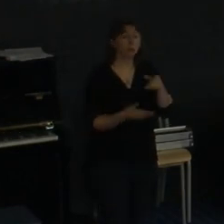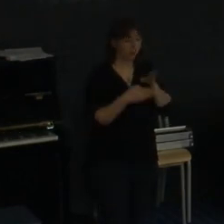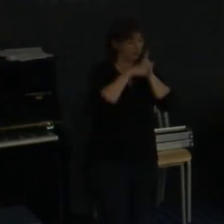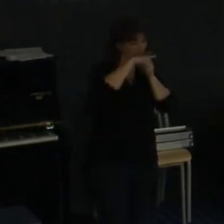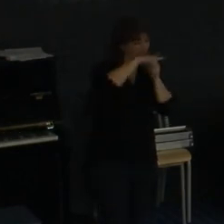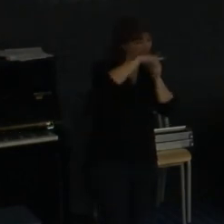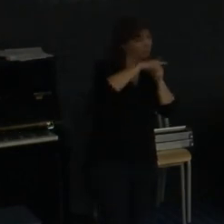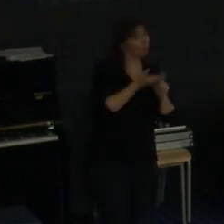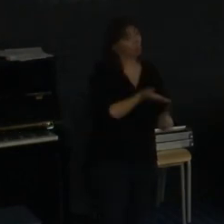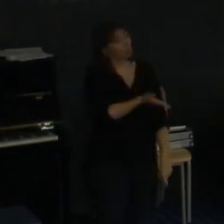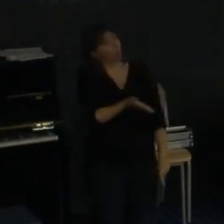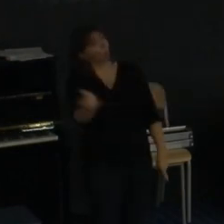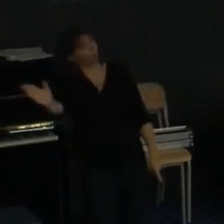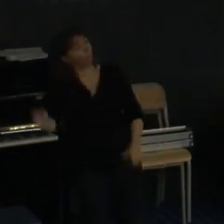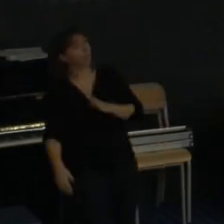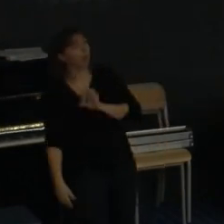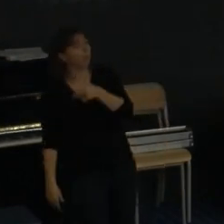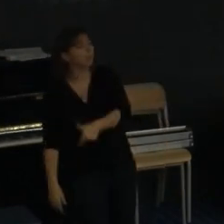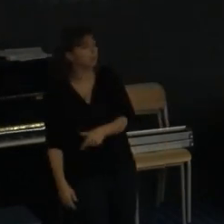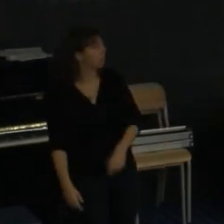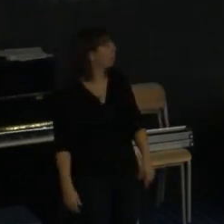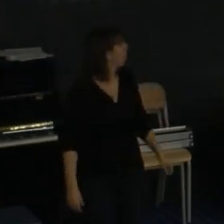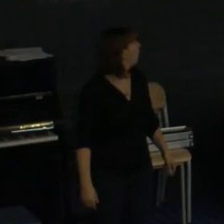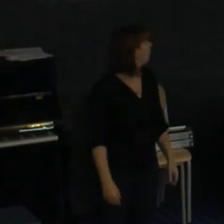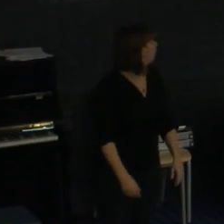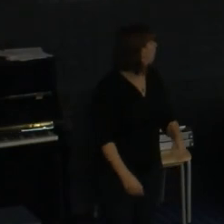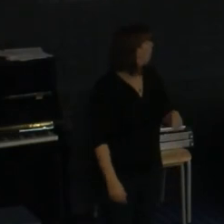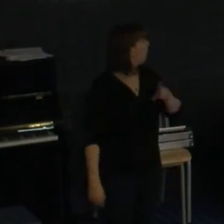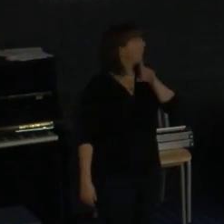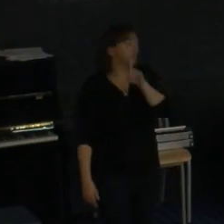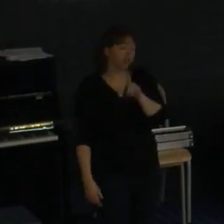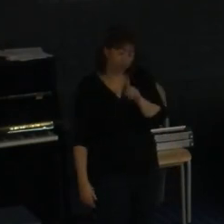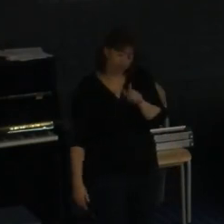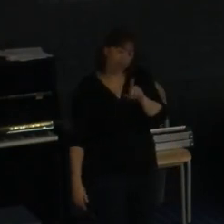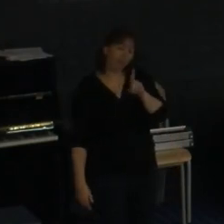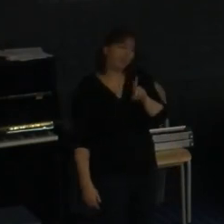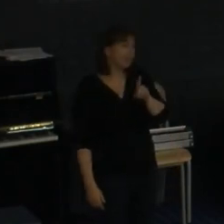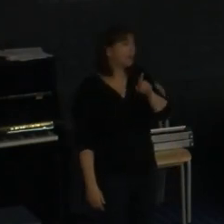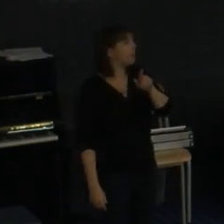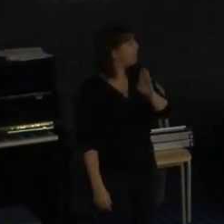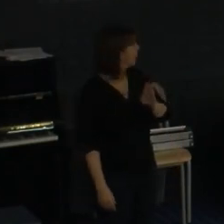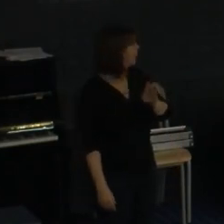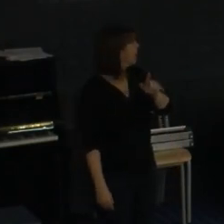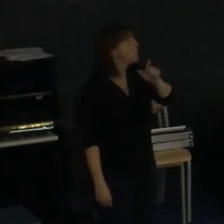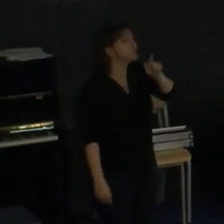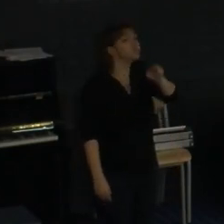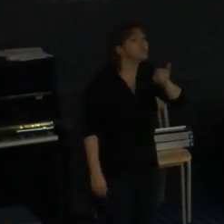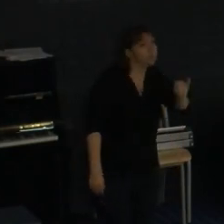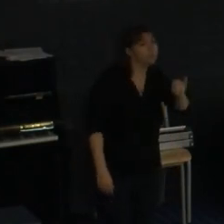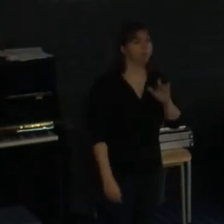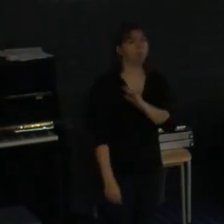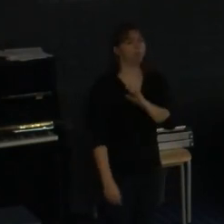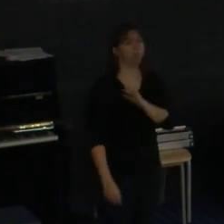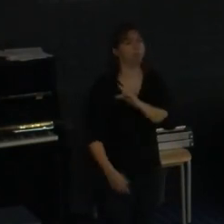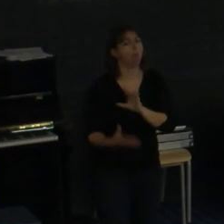Si vous ne voulez pas vous amuser avec GDB, ben, il y a GDB GUI. C'est du web, c'est du WebSocket, etc. C'est développé avec Flask,